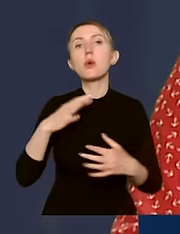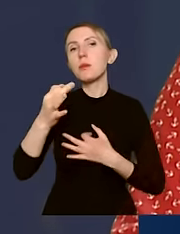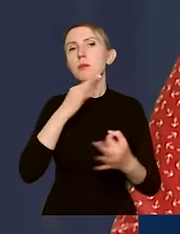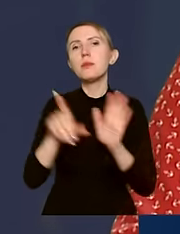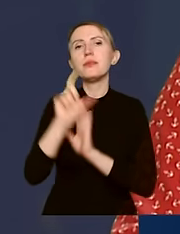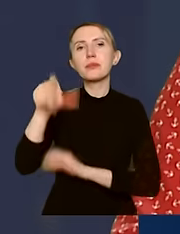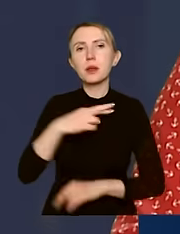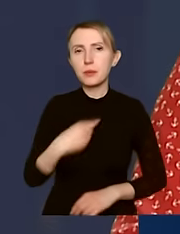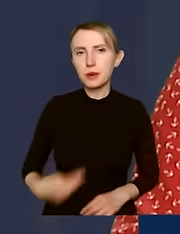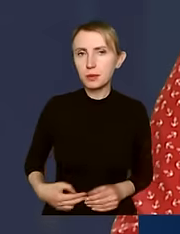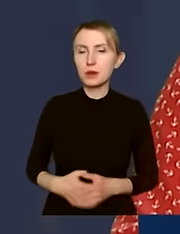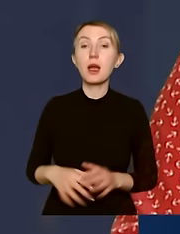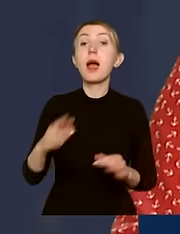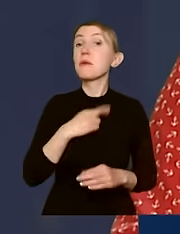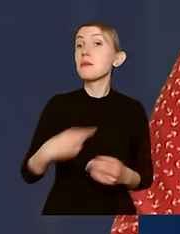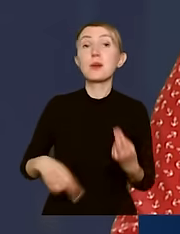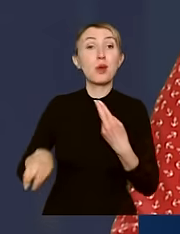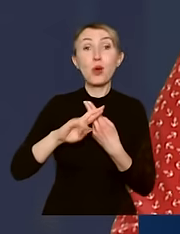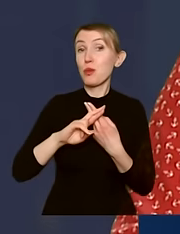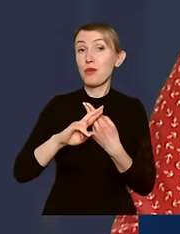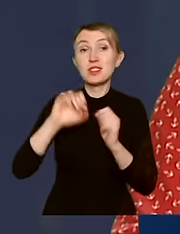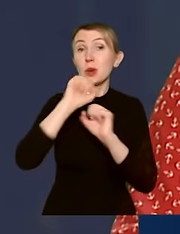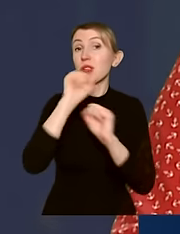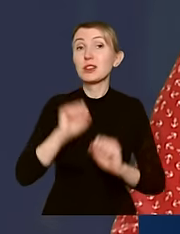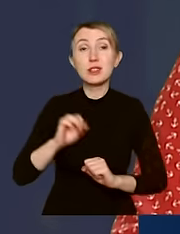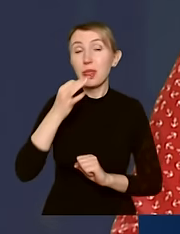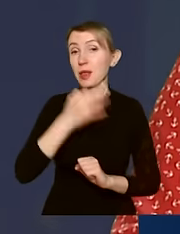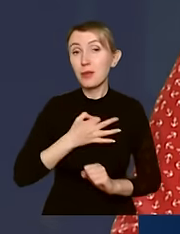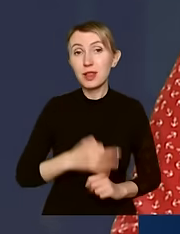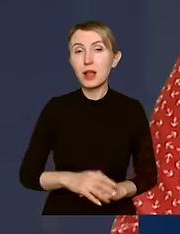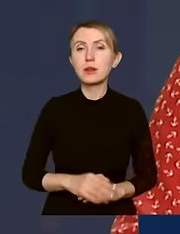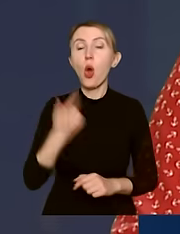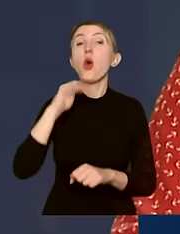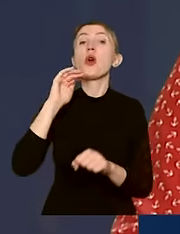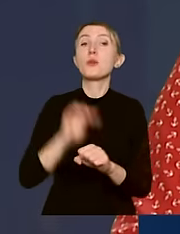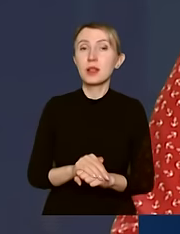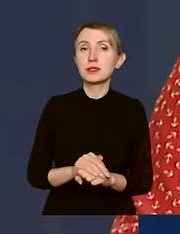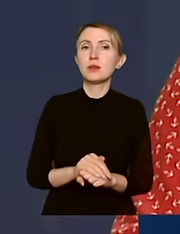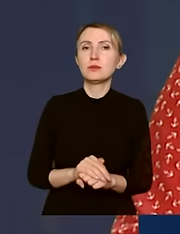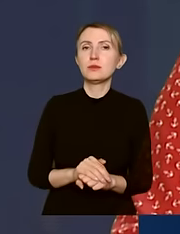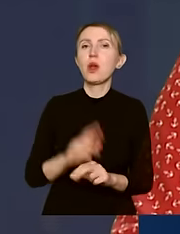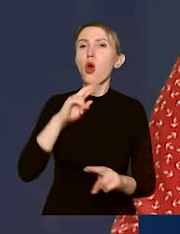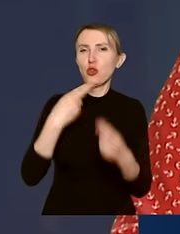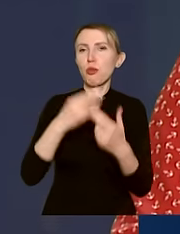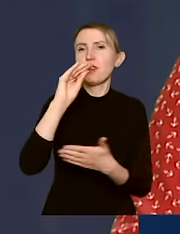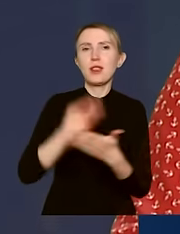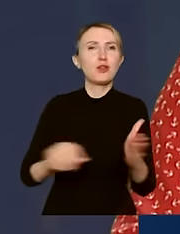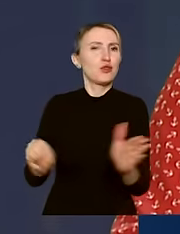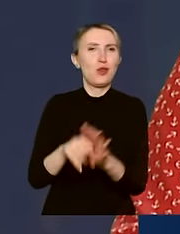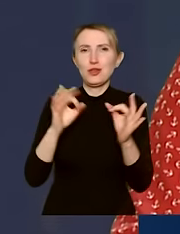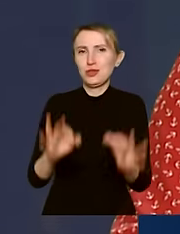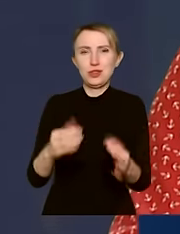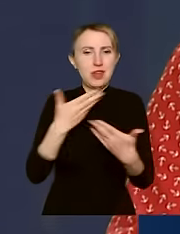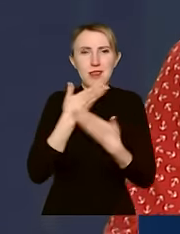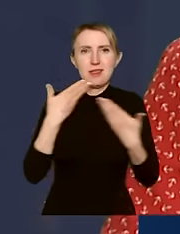premierowi. Pan premier nie odpowiedział na żadne z zadanych pytań. Obiecał, że odpowie na piśmie. Do dzisiaj nie